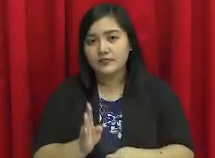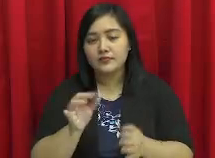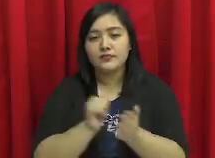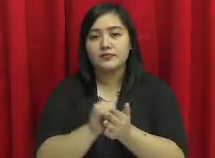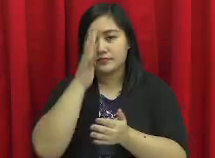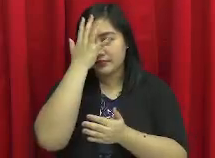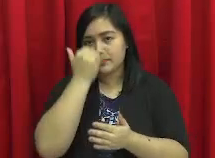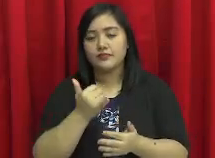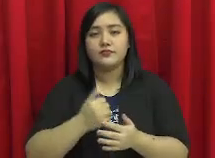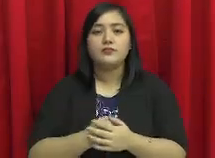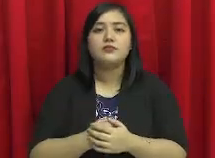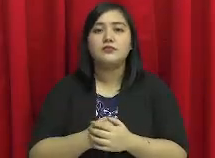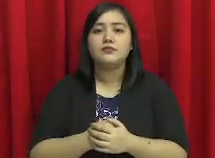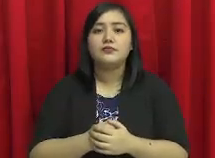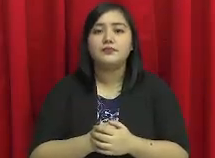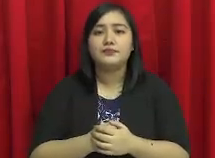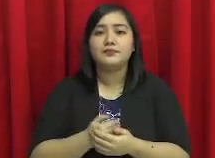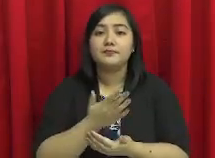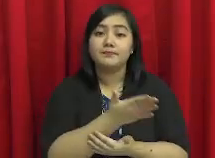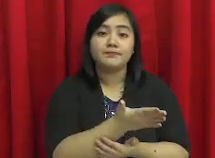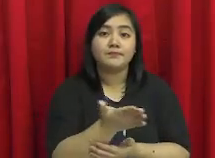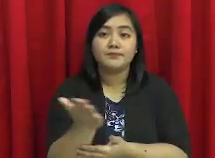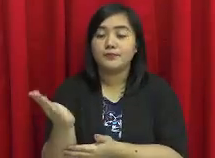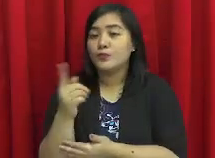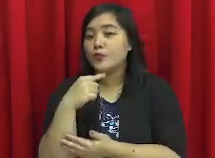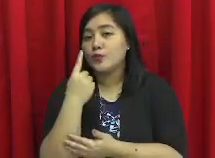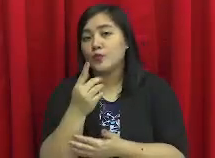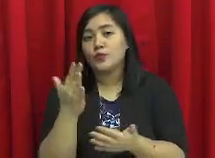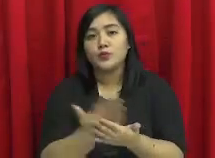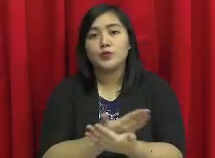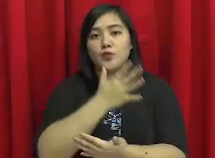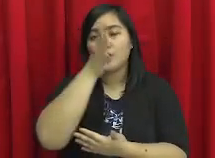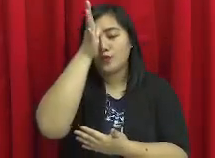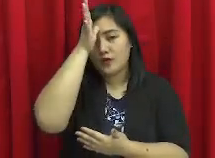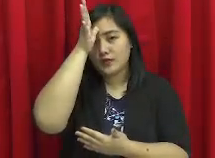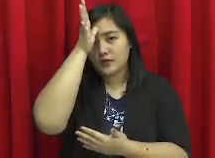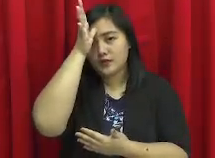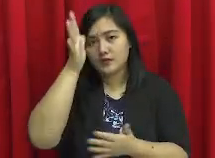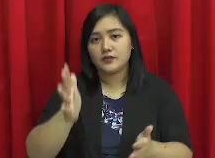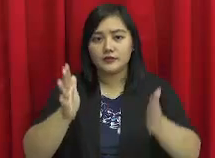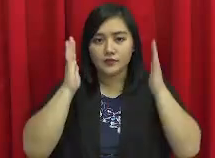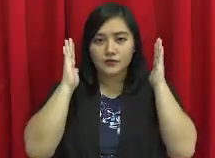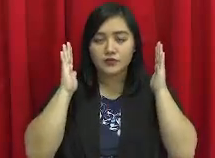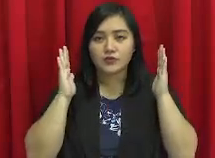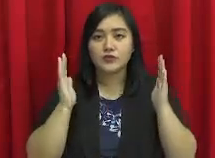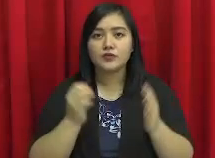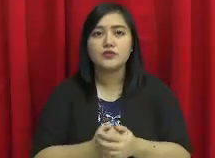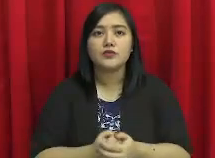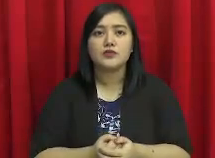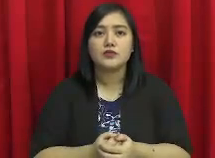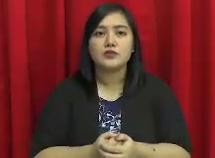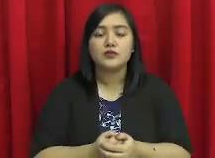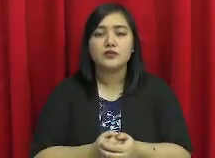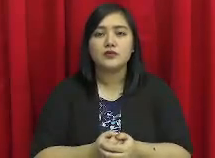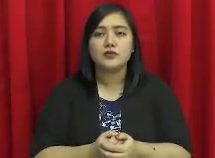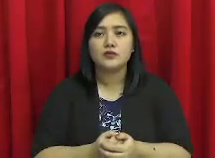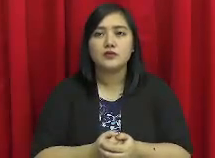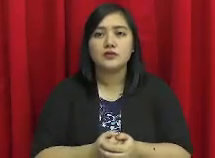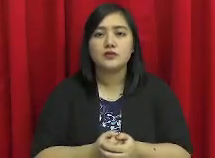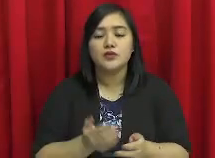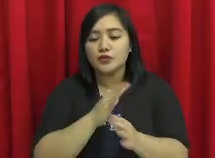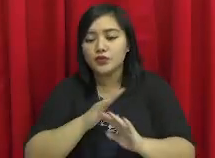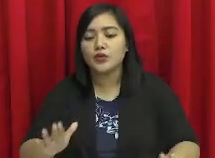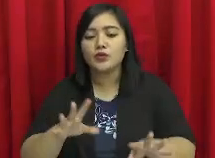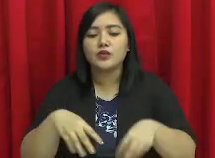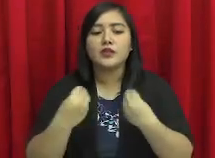inyo, kayong mga nakakapakinig na baguhang mga fathers, huwag niyong tutuldukan ng inyo pong mga sarili. Yeah. Huwag po